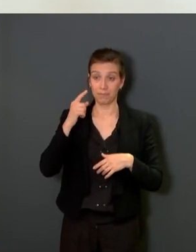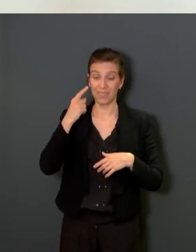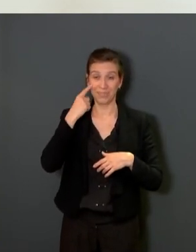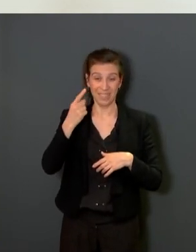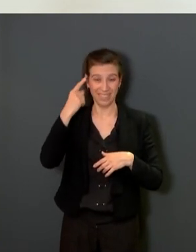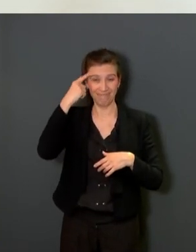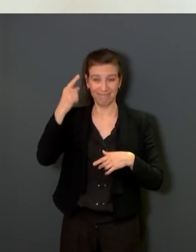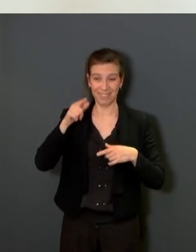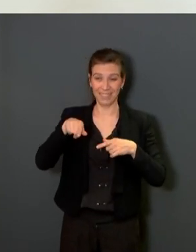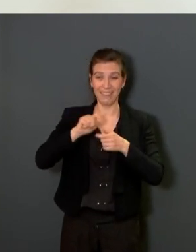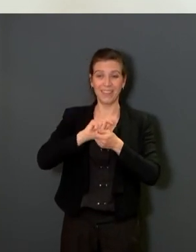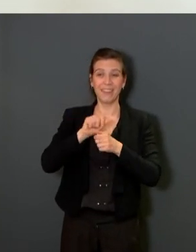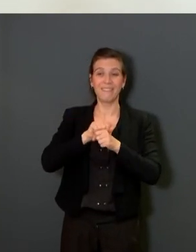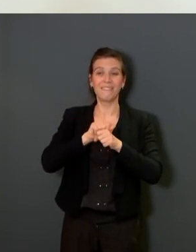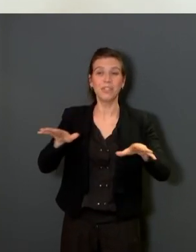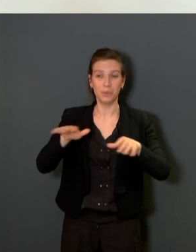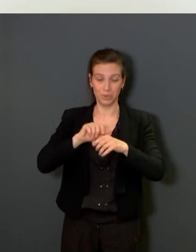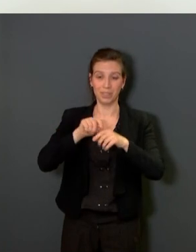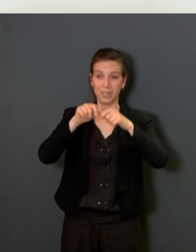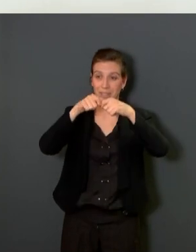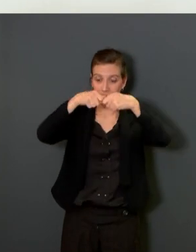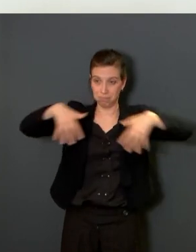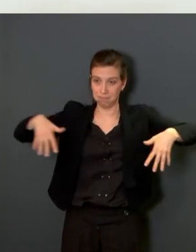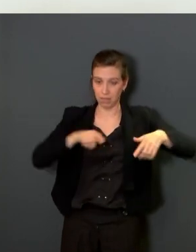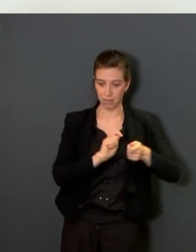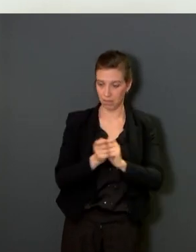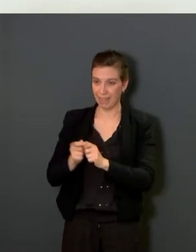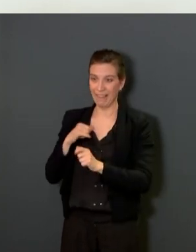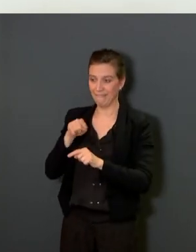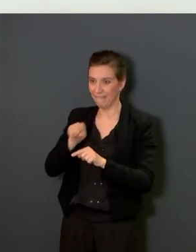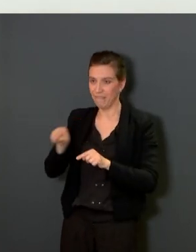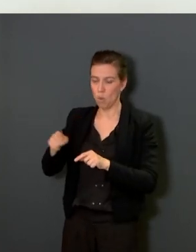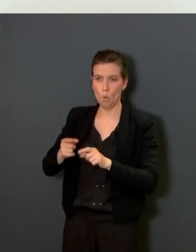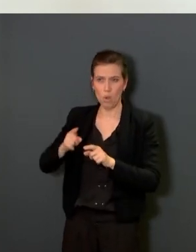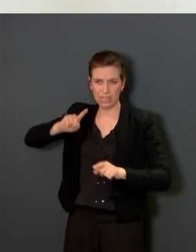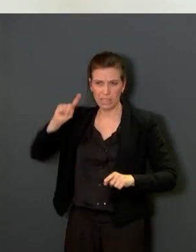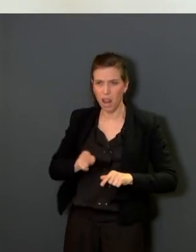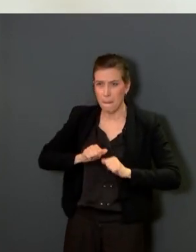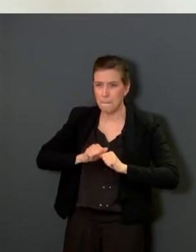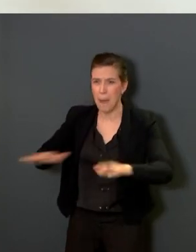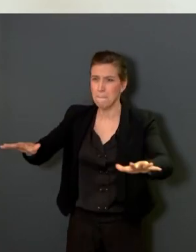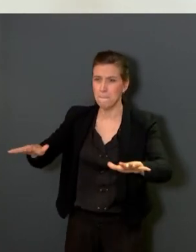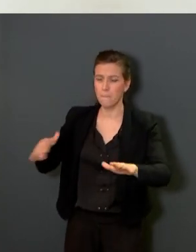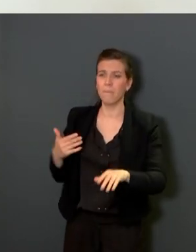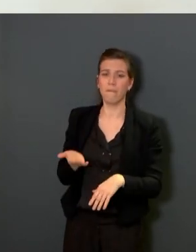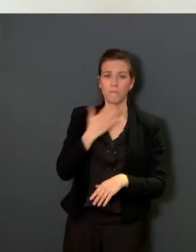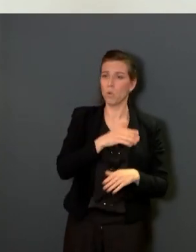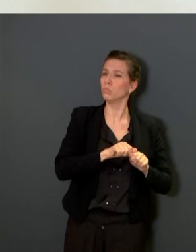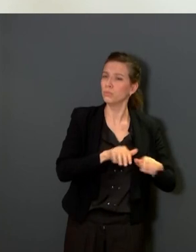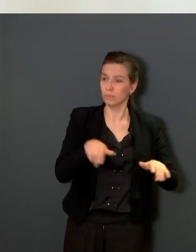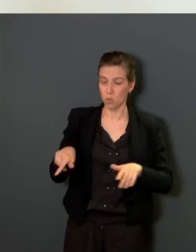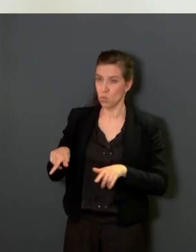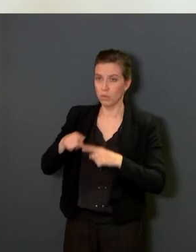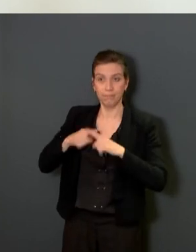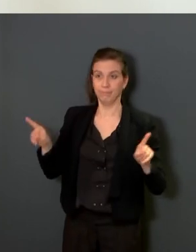meer besmettelijker zijn dan de originele versie van COVID. Ik heb gisteren in de Kamer